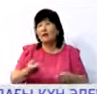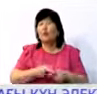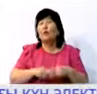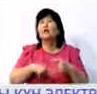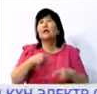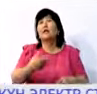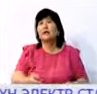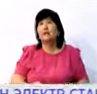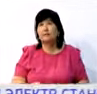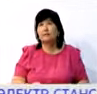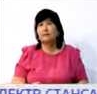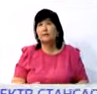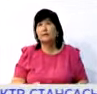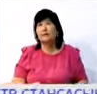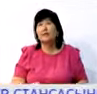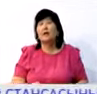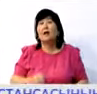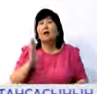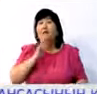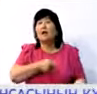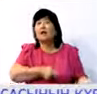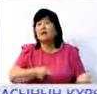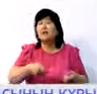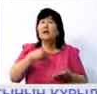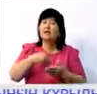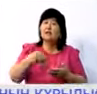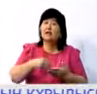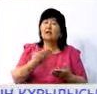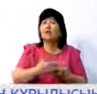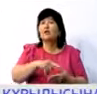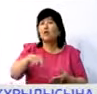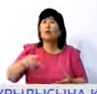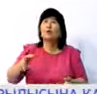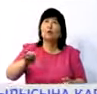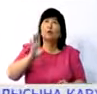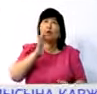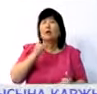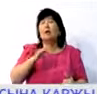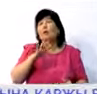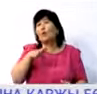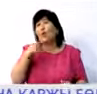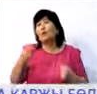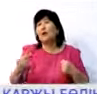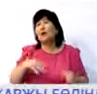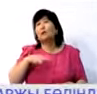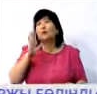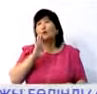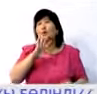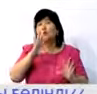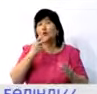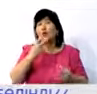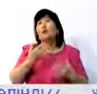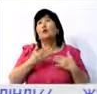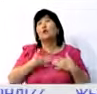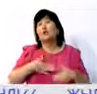кейін неменен бадянкіменен тасып сатып алдық, құдыққа құйдық әйтеуір. Көп қиыншылықтар су жөнінде көрдік, бірақ